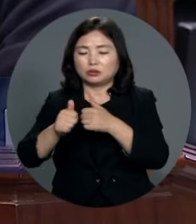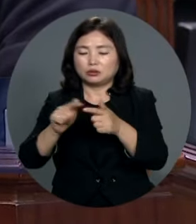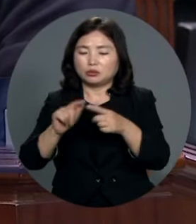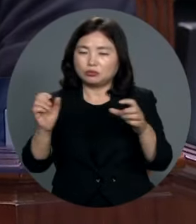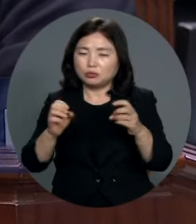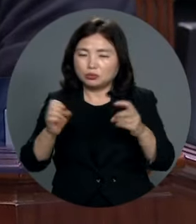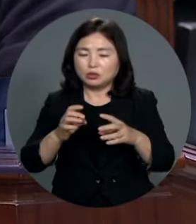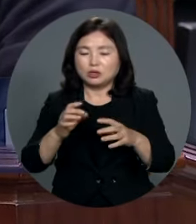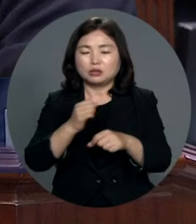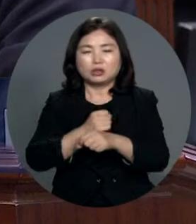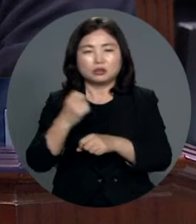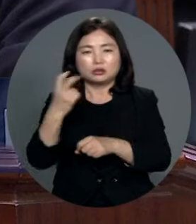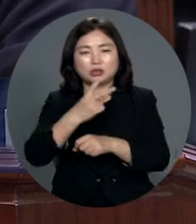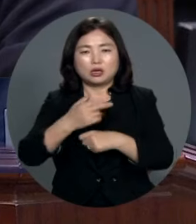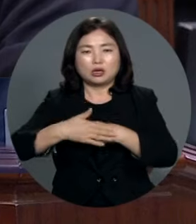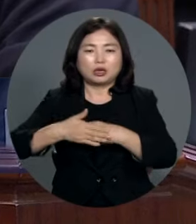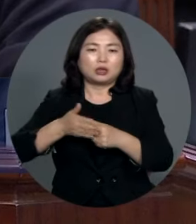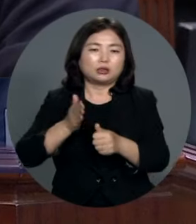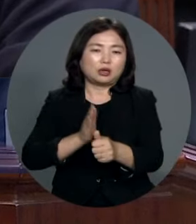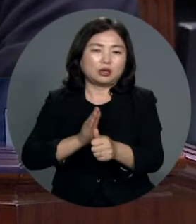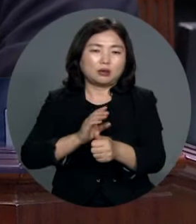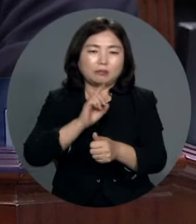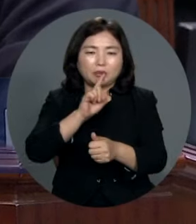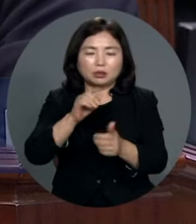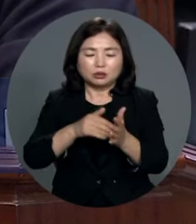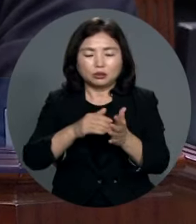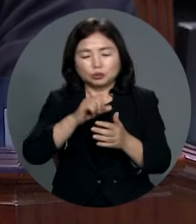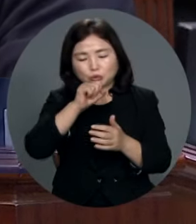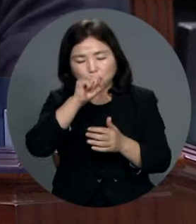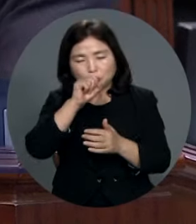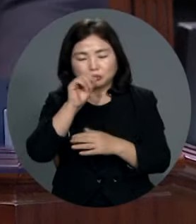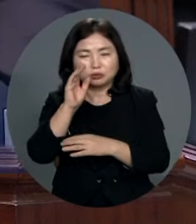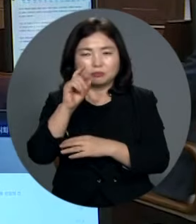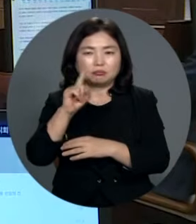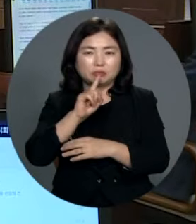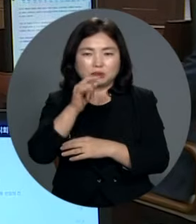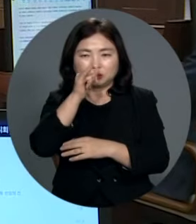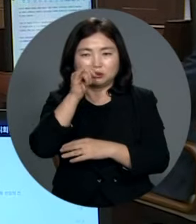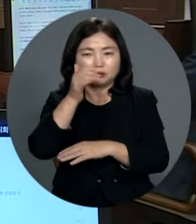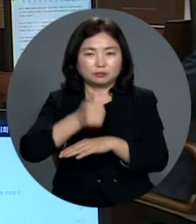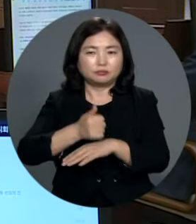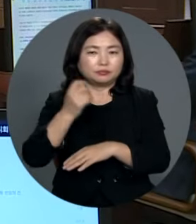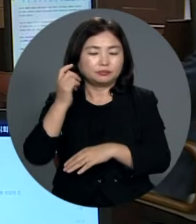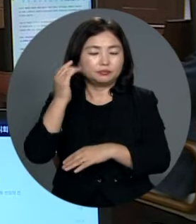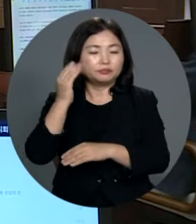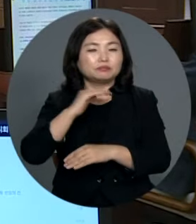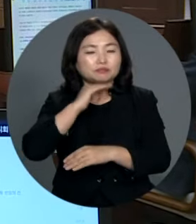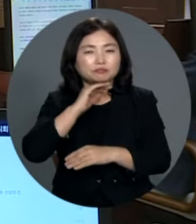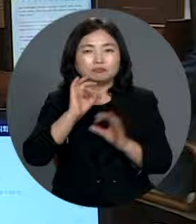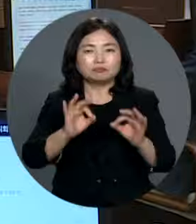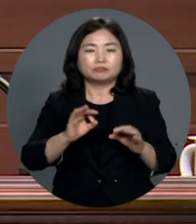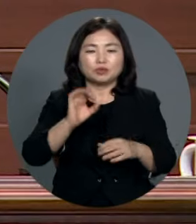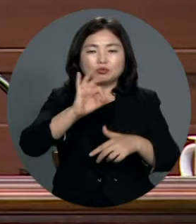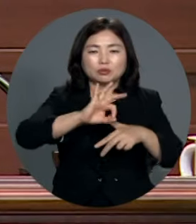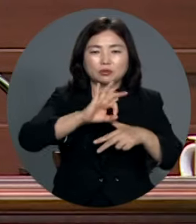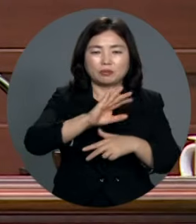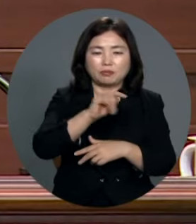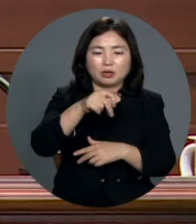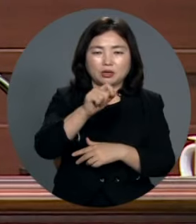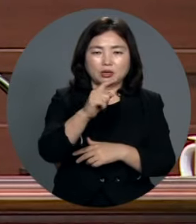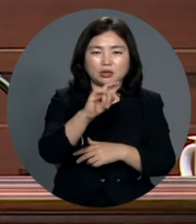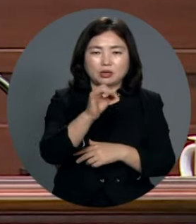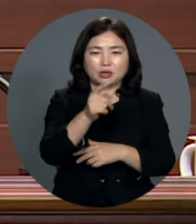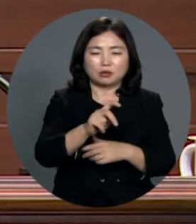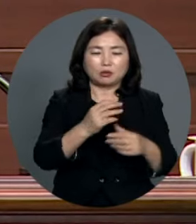형태를 좀 만들어 달라 했기 때문에 조만간에 좀 좋은 사식이 있으라 생각합니다 김재준 의원은 울진 백암온천과